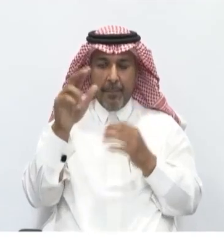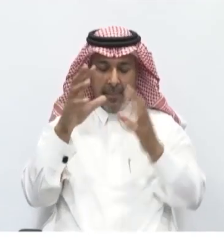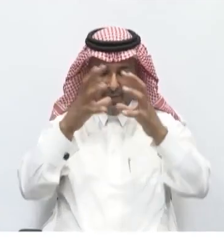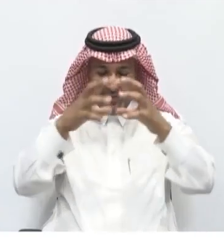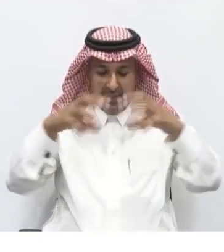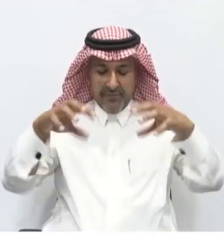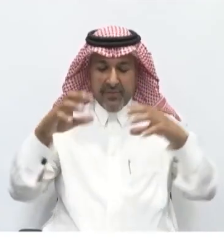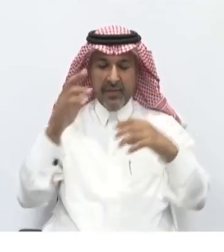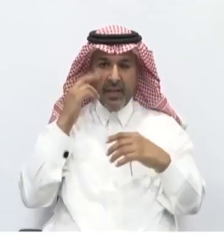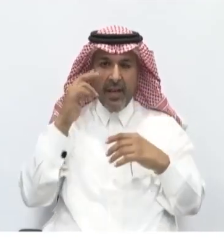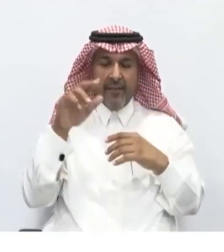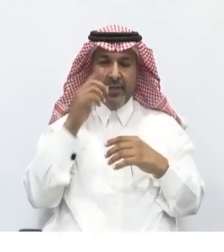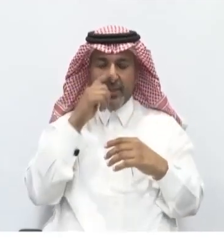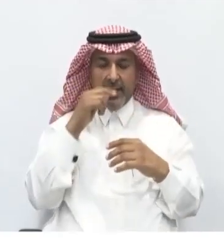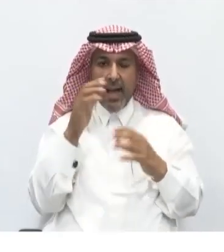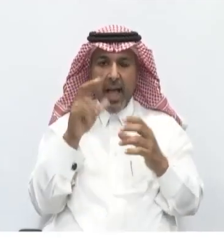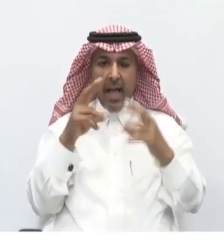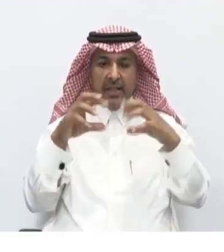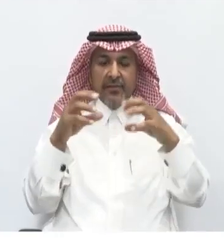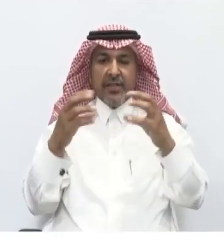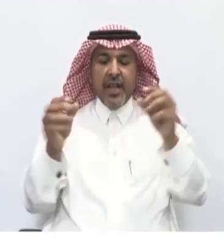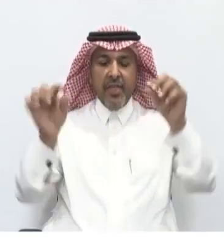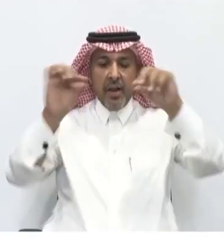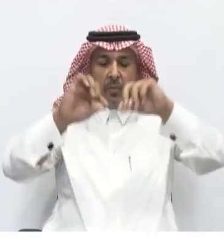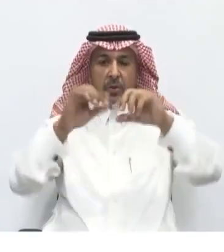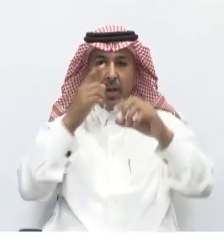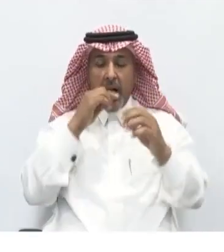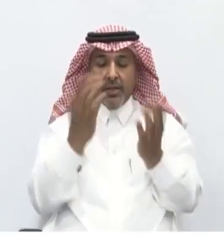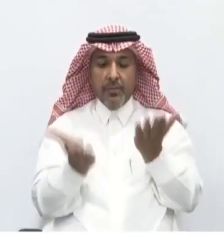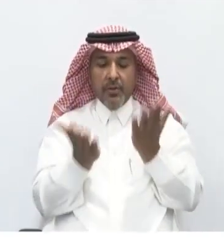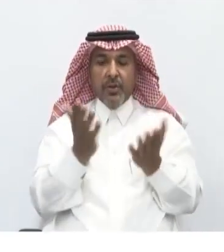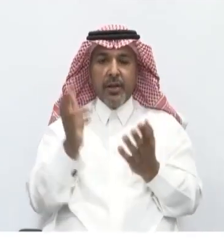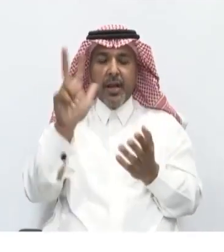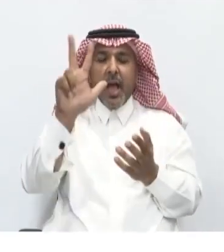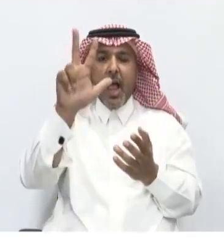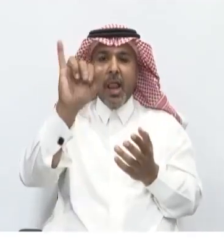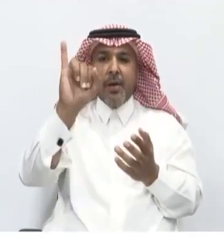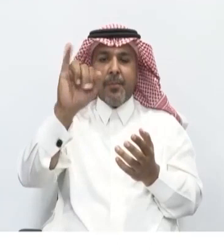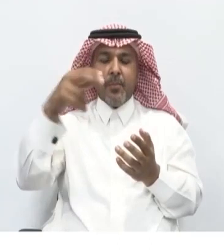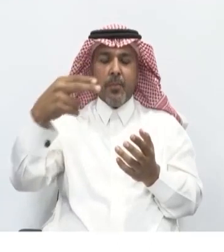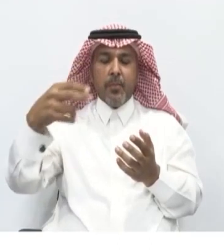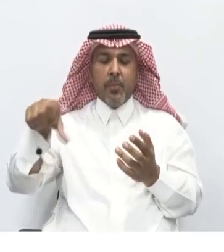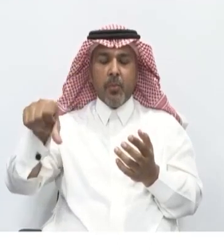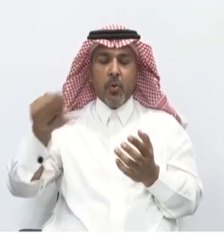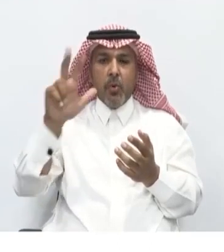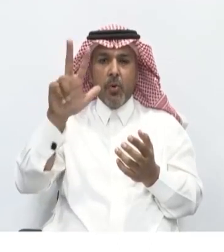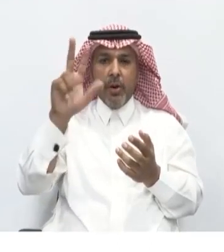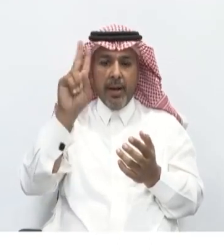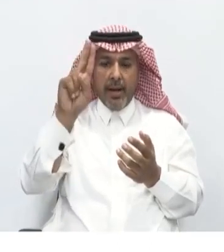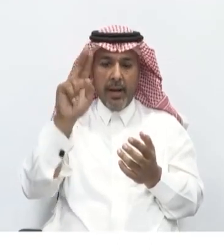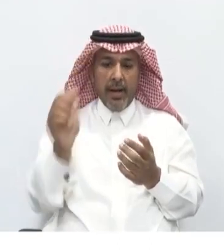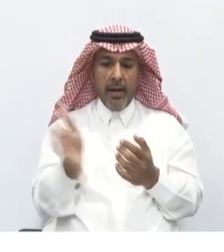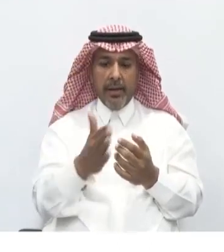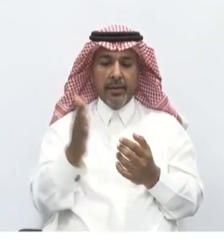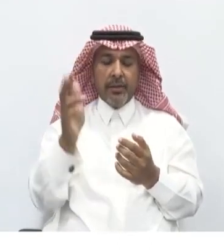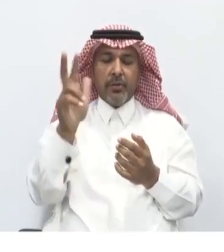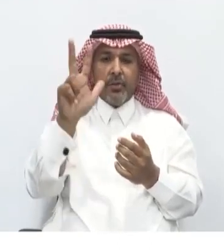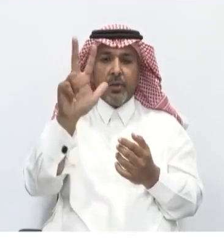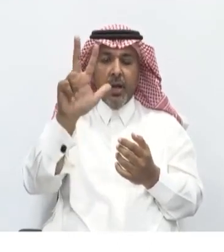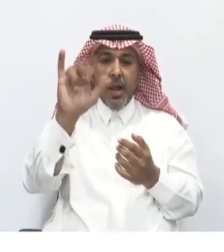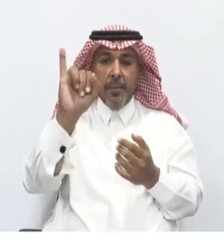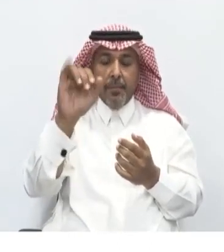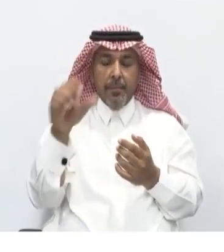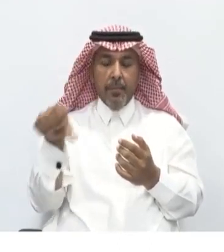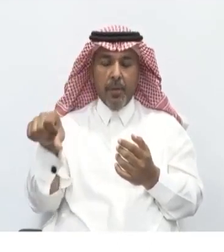المعادله الكيميائيه الموزونه على اساس المولات والكتله والجسيمات الممثله ما المقصود بكلمه جسيمات ممثله